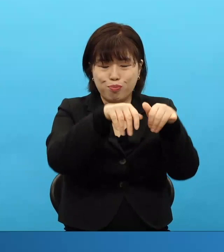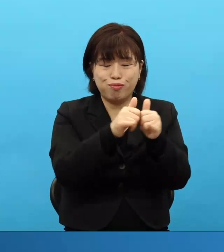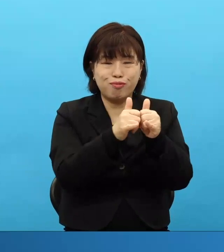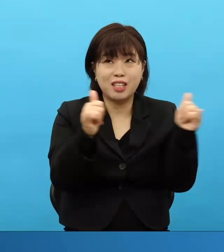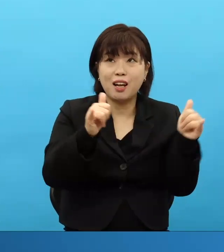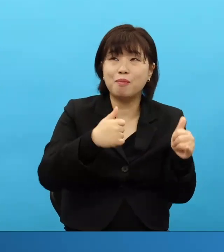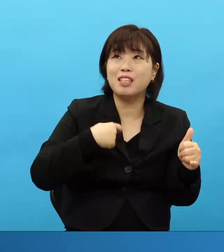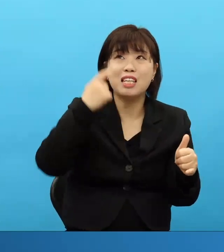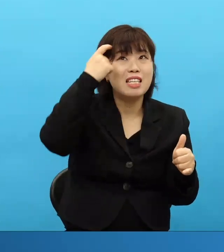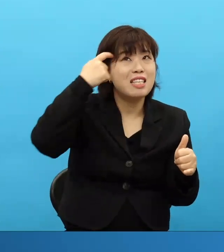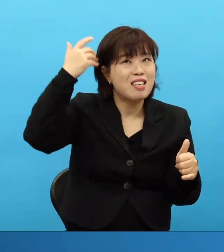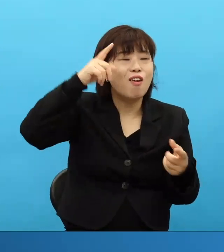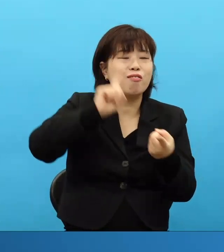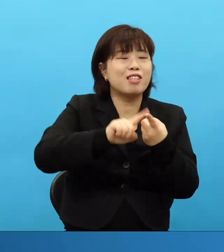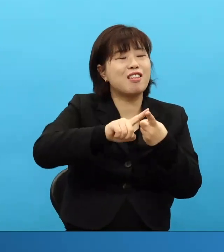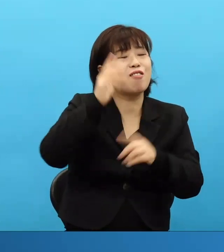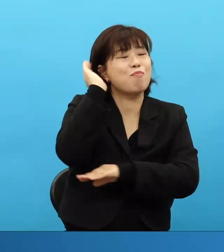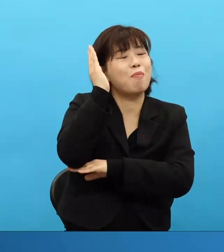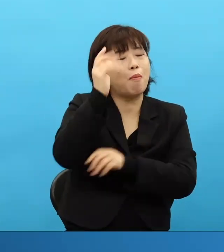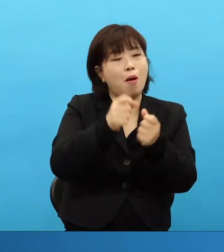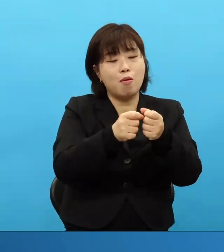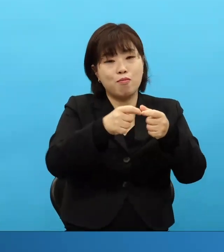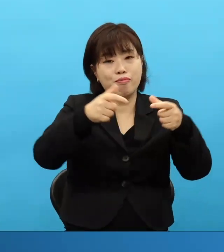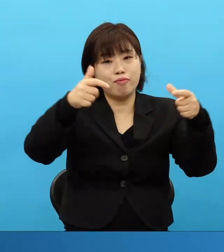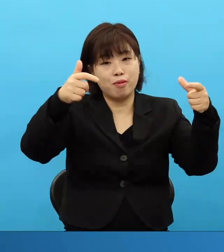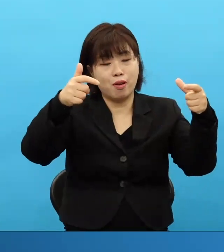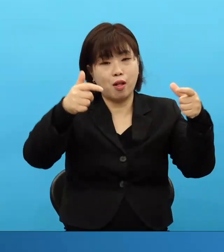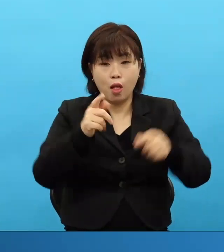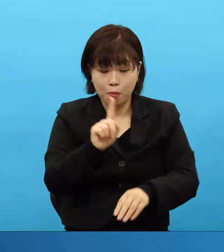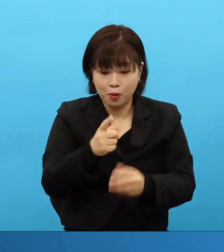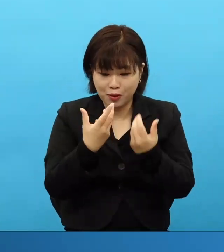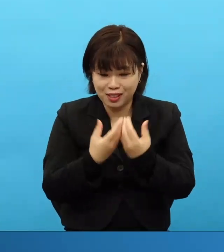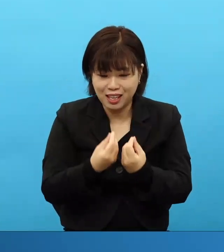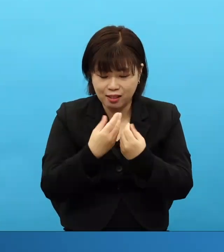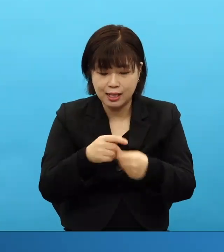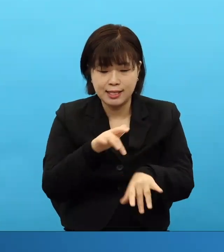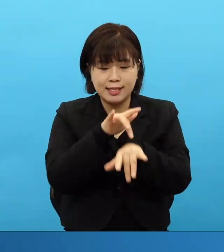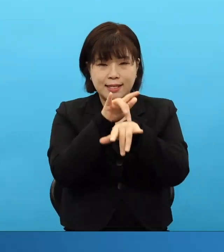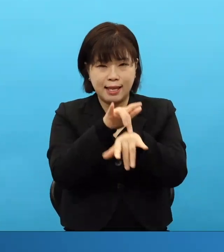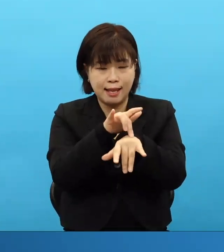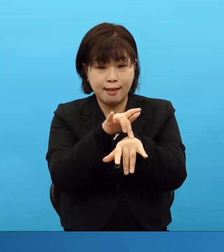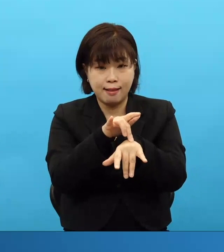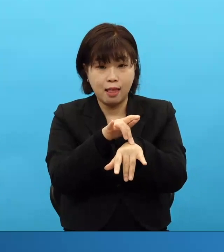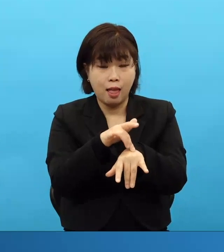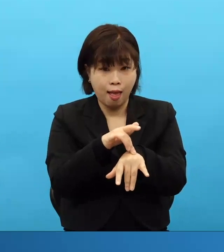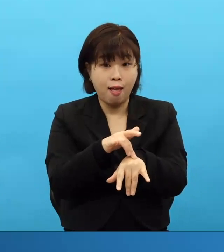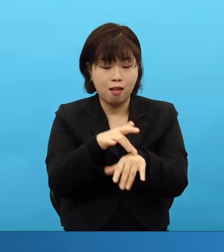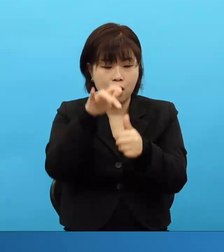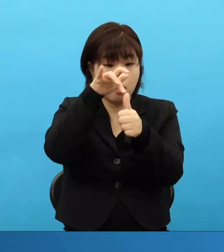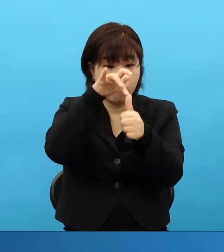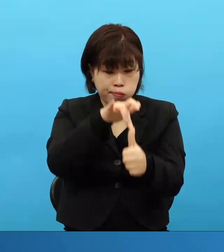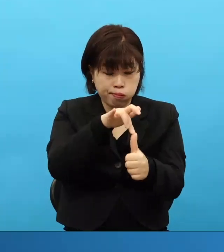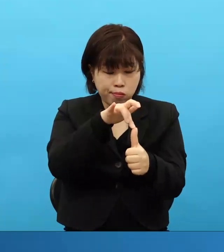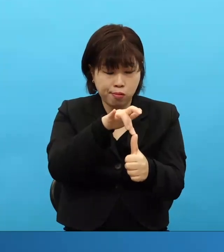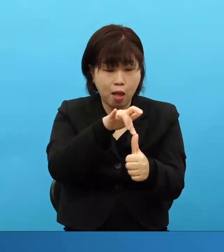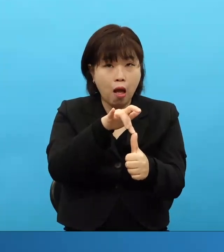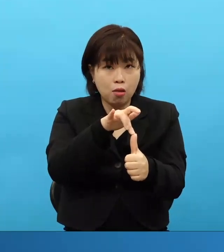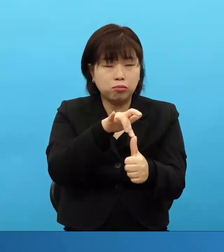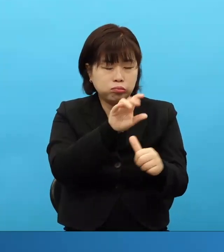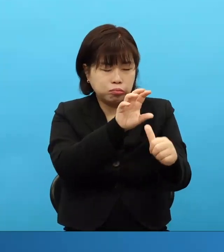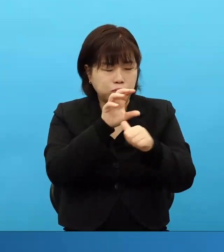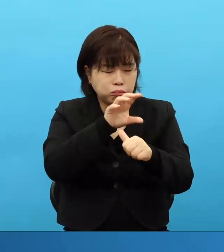off of that. That's a misconception. 사단 귀신 영화 만들어가지고 히트치고 있습니다. That right now people are making movies about Satan and demons, and it's a hit. 기술